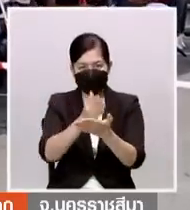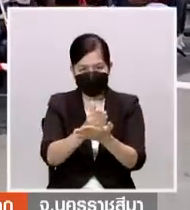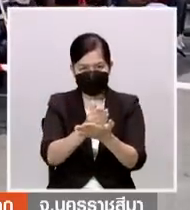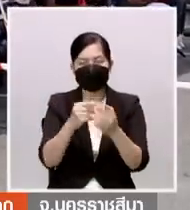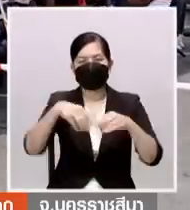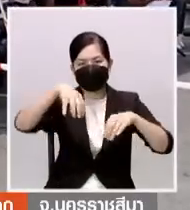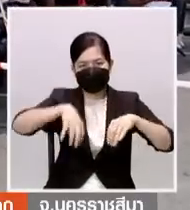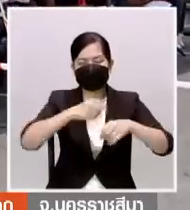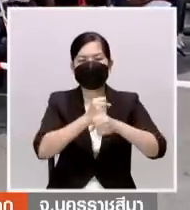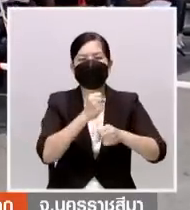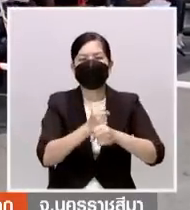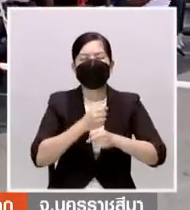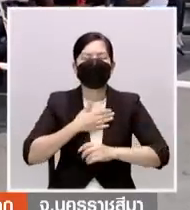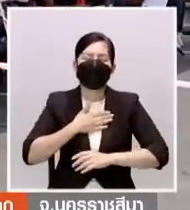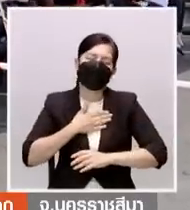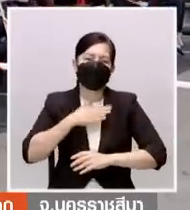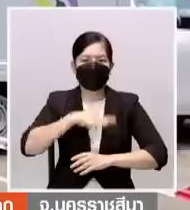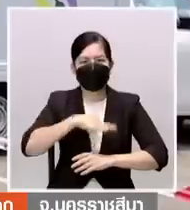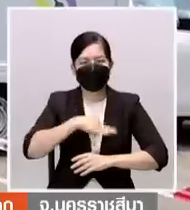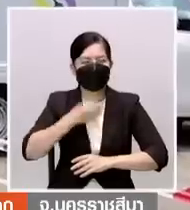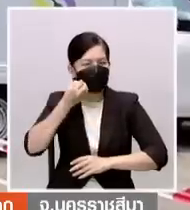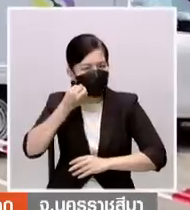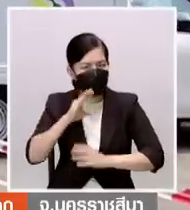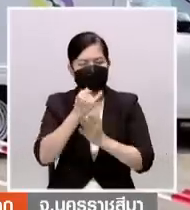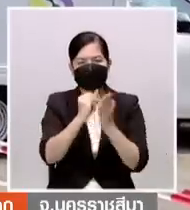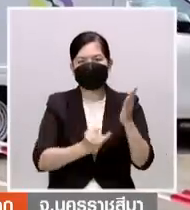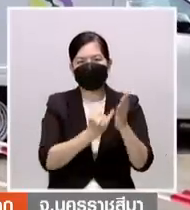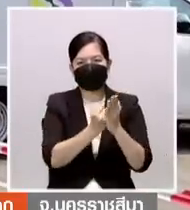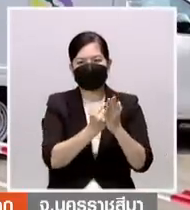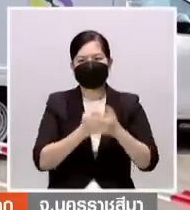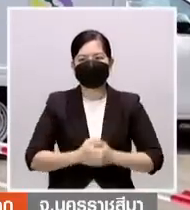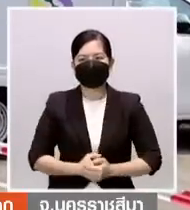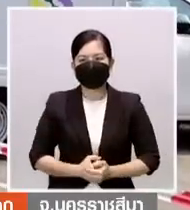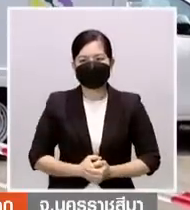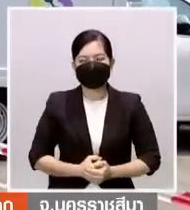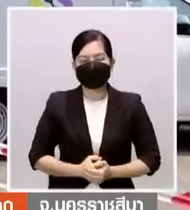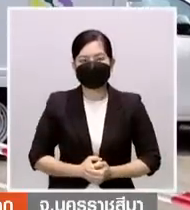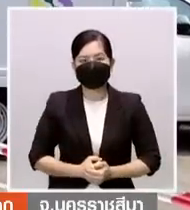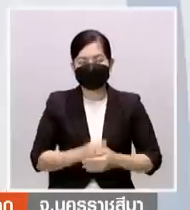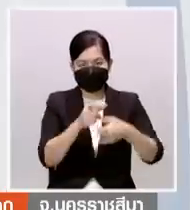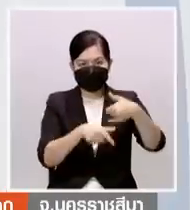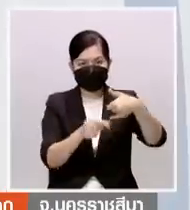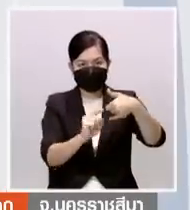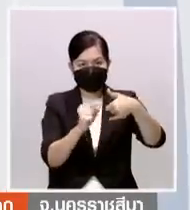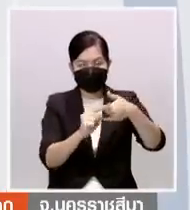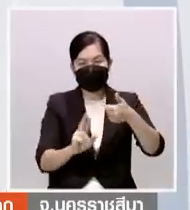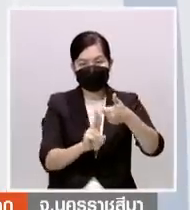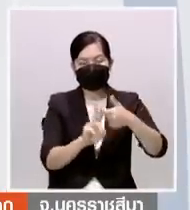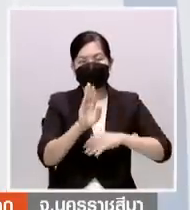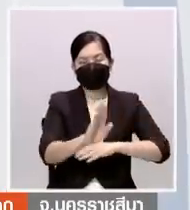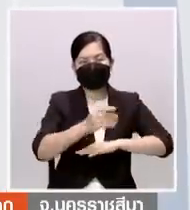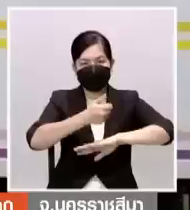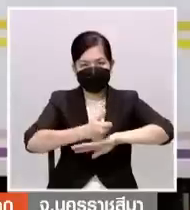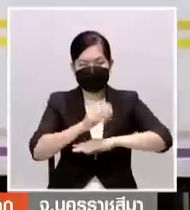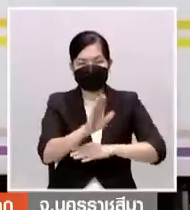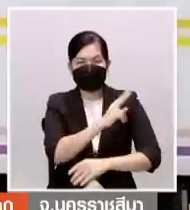ยเอาแบบนี้กลับบ้านจะดีกว่านะทางด้านนายแพทย์เจตบุญยวงศ์วิโรจน์ผู้ช่วยผู้อำนวยการโรง